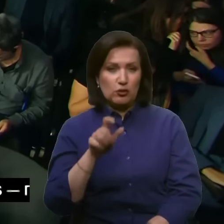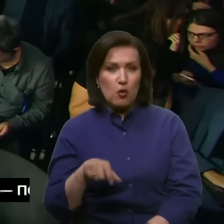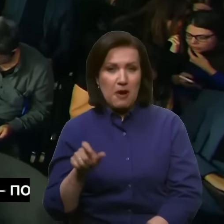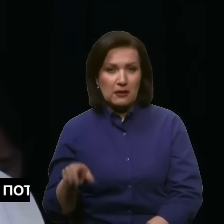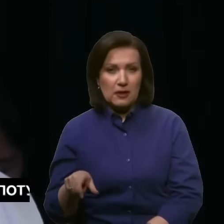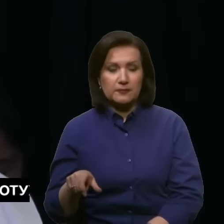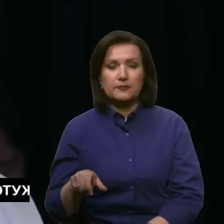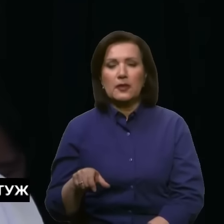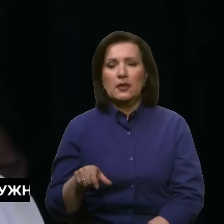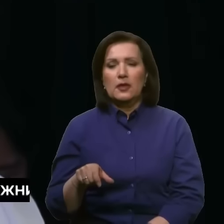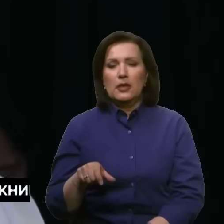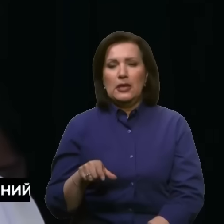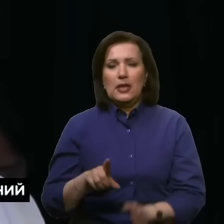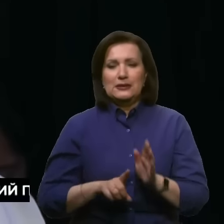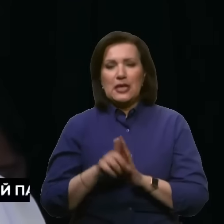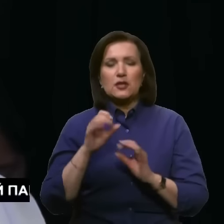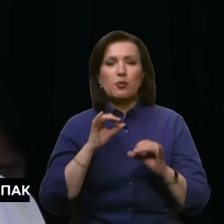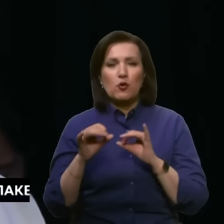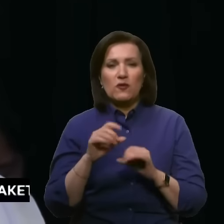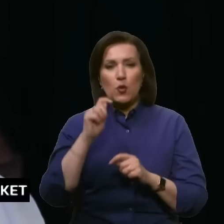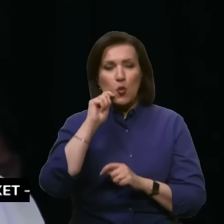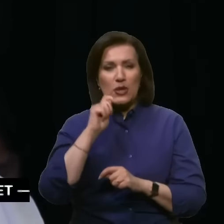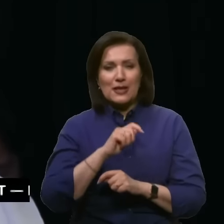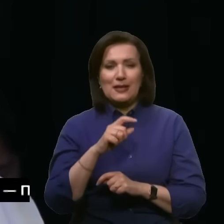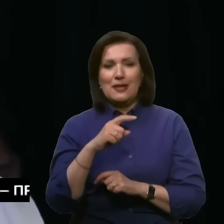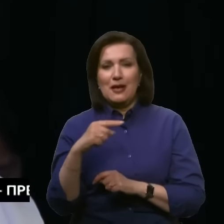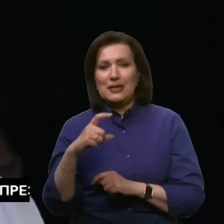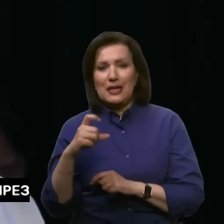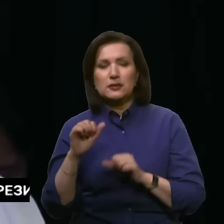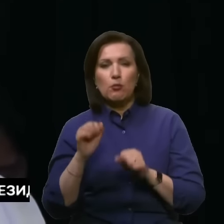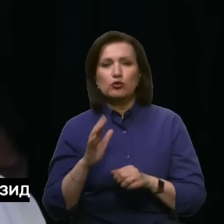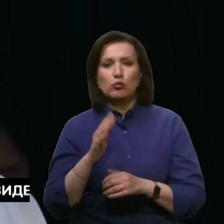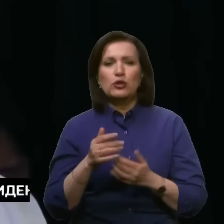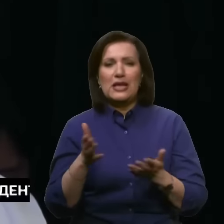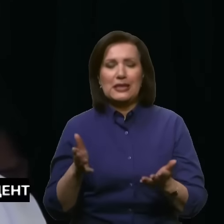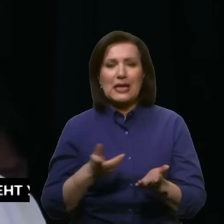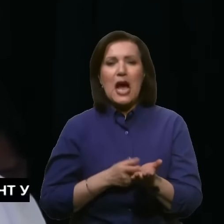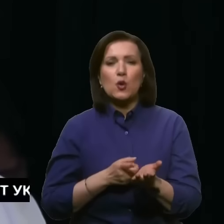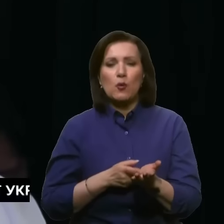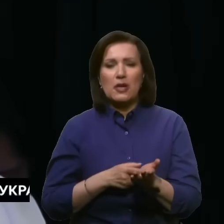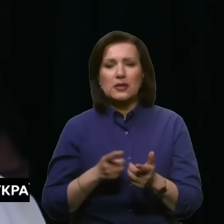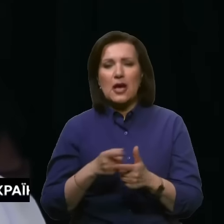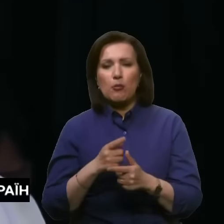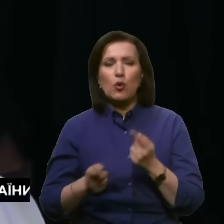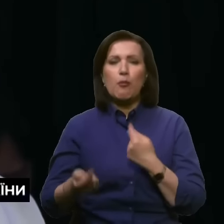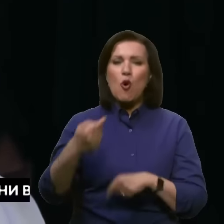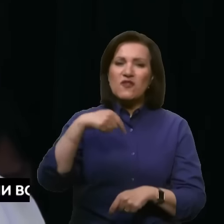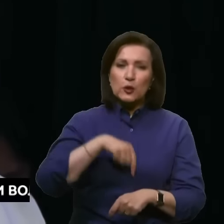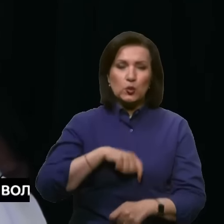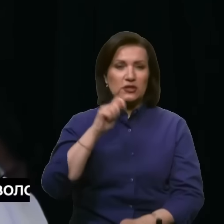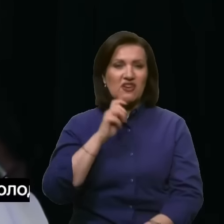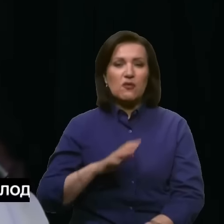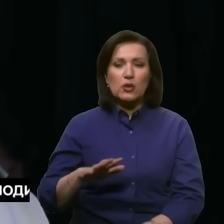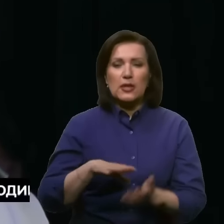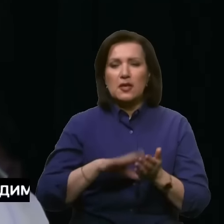громадян. Однак старт переговорів Україна-ЄС може бути для них аргументом, аби повернутися в